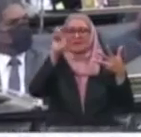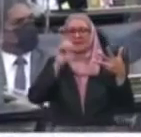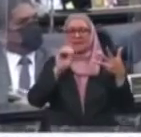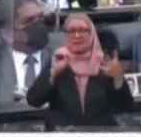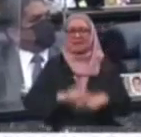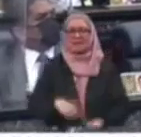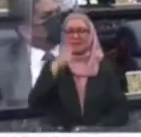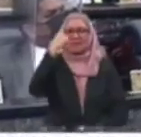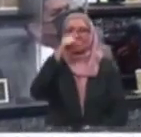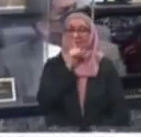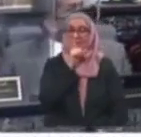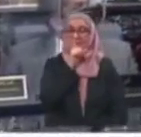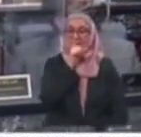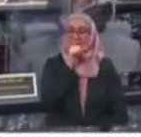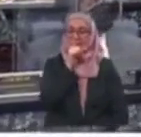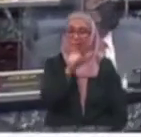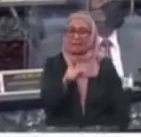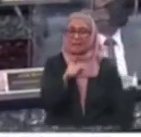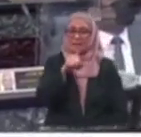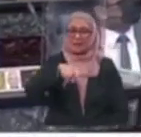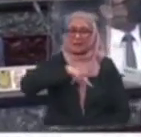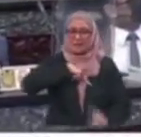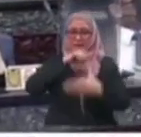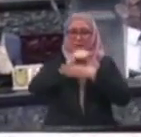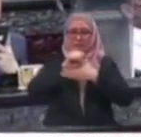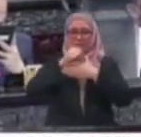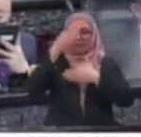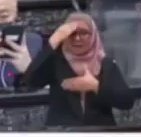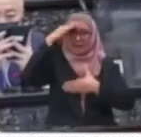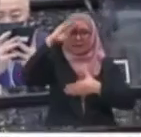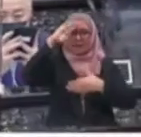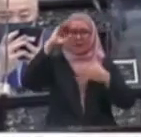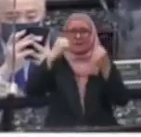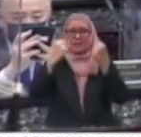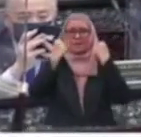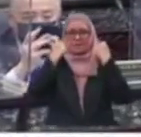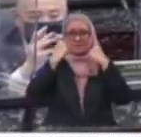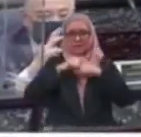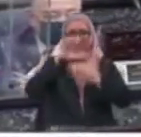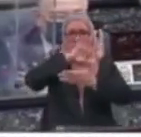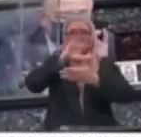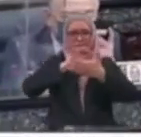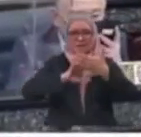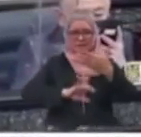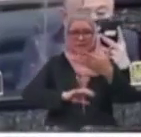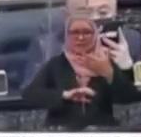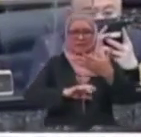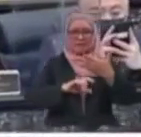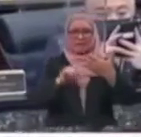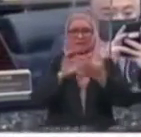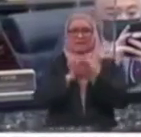hai bagi memastikan pemilikan equity Bumiputera yang mantan kerangka jaringan keselamatan equity